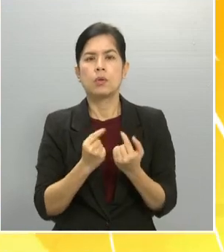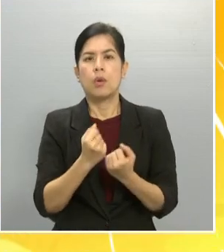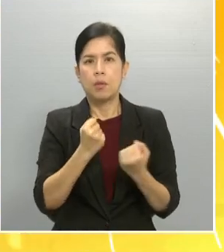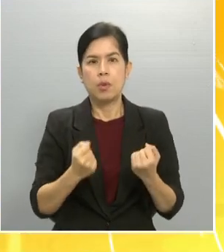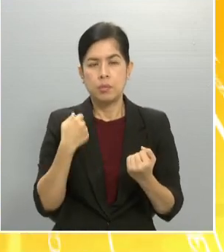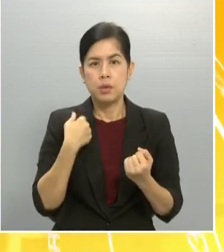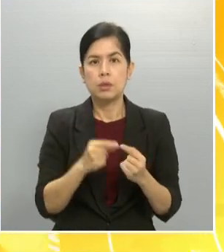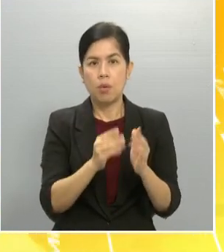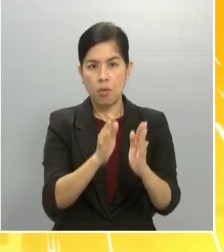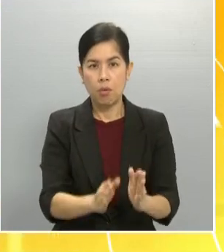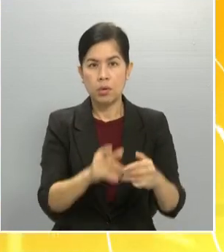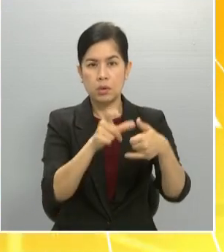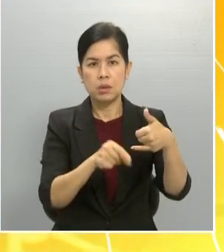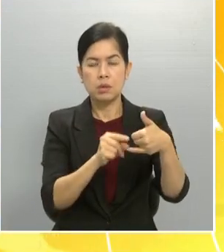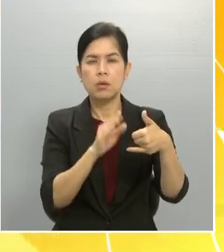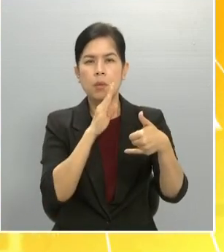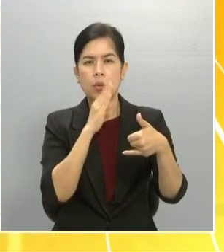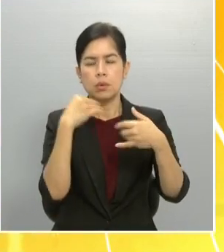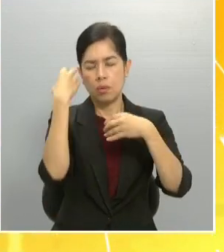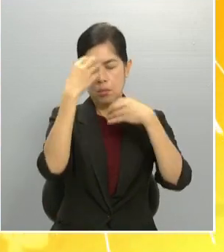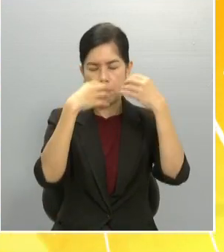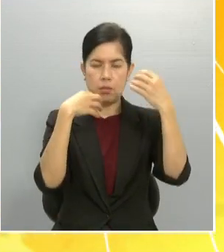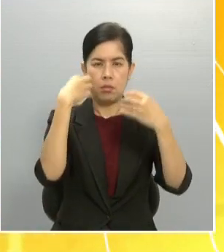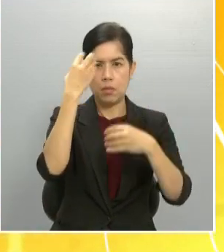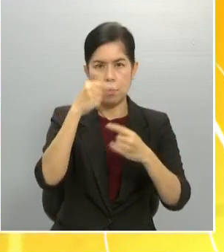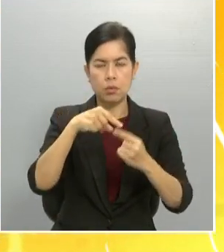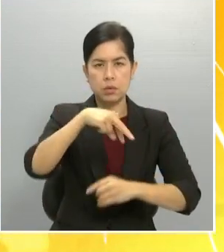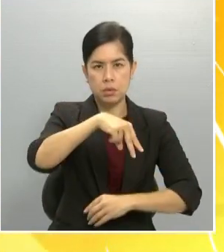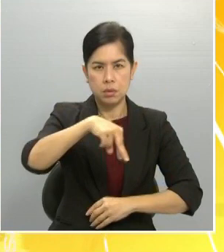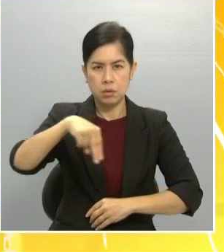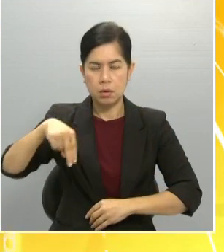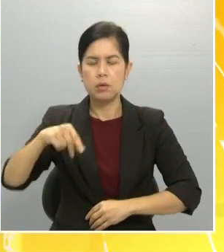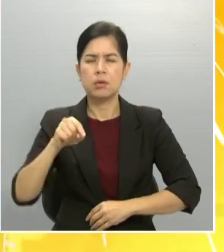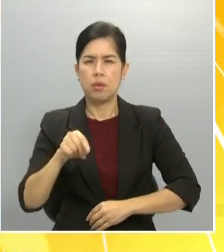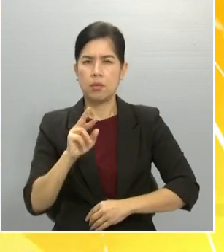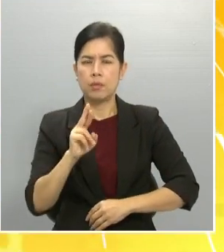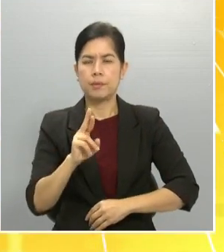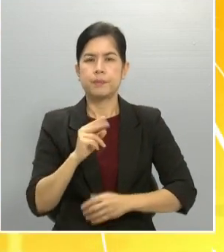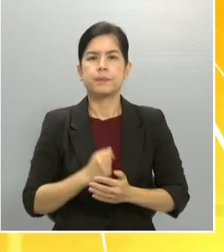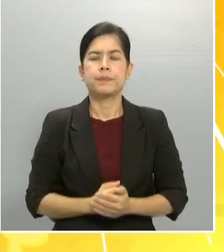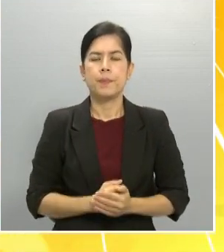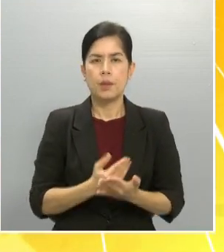ใช่ไหม ใช่ค่ะ โอ้โหท่านผู้ชมเพราะดีที่ไม่เป็นอะไรรอดูอาการครบ24ชั่วโมงแล้วนะ